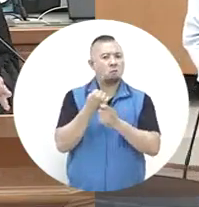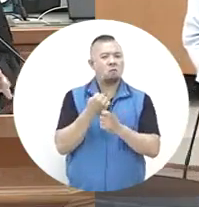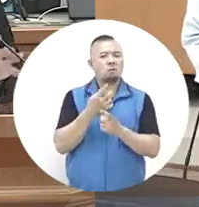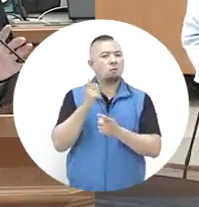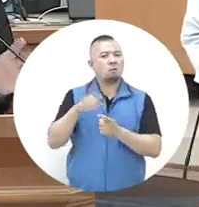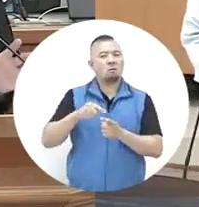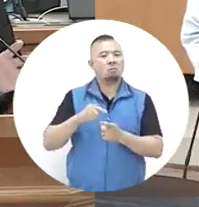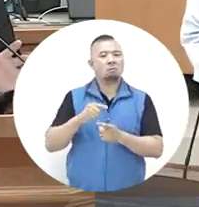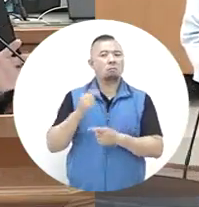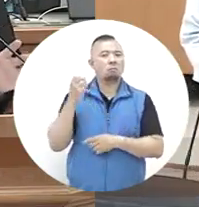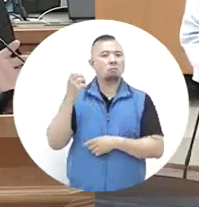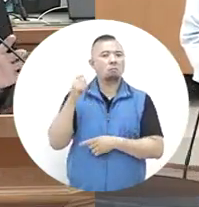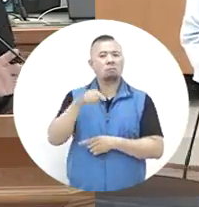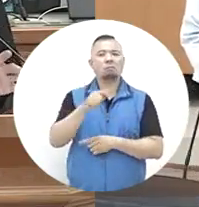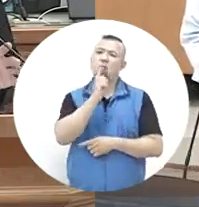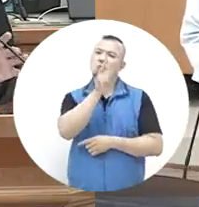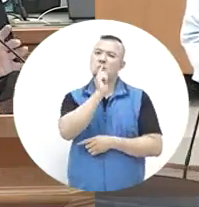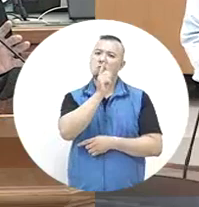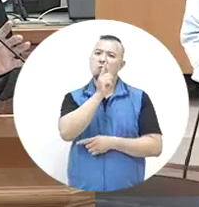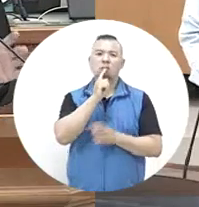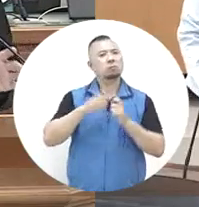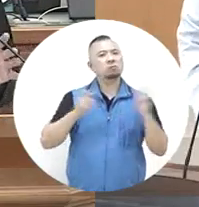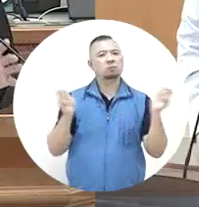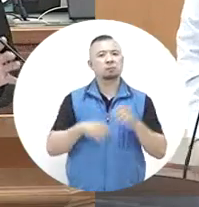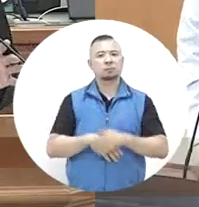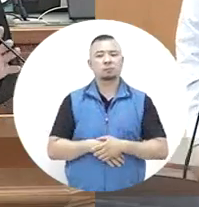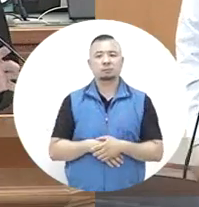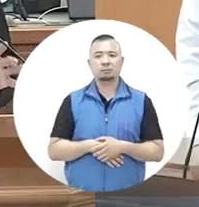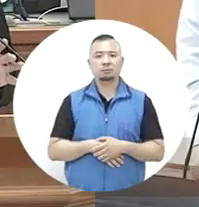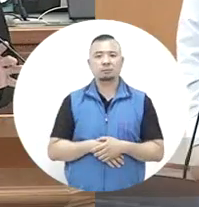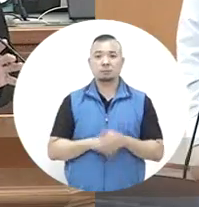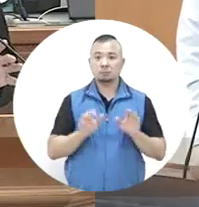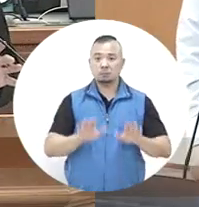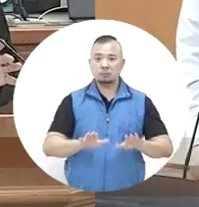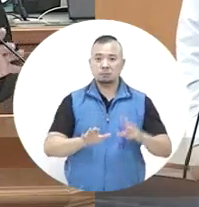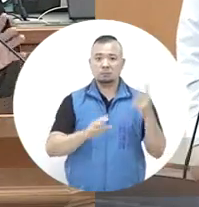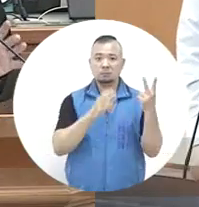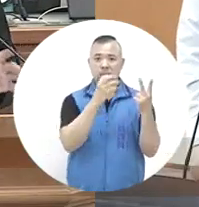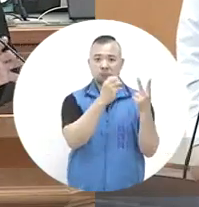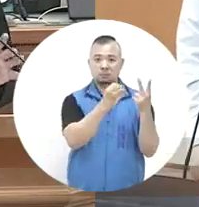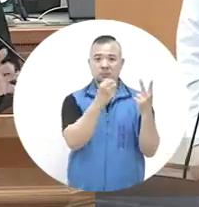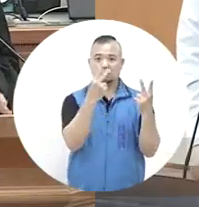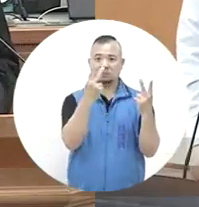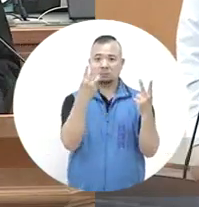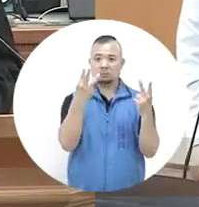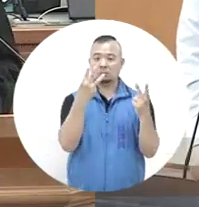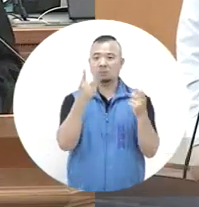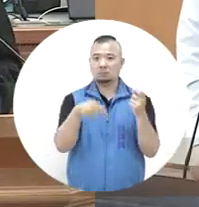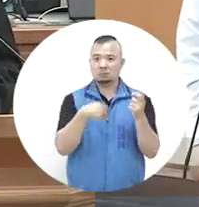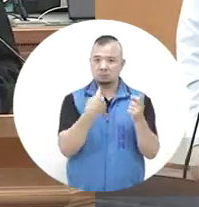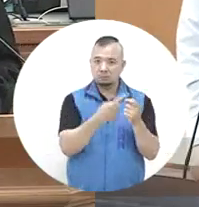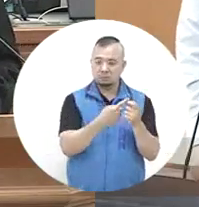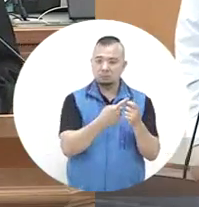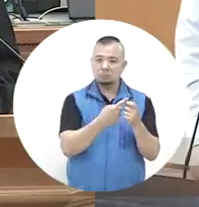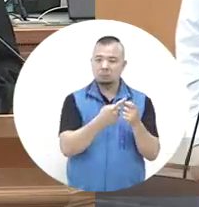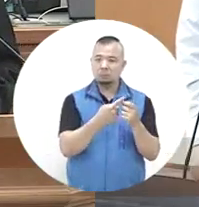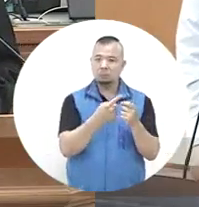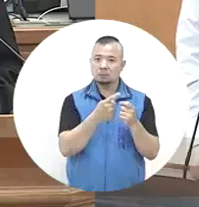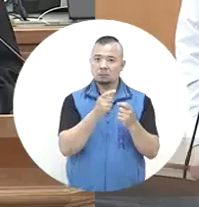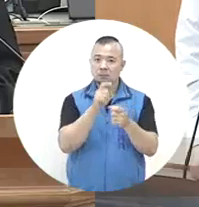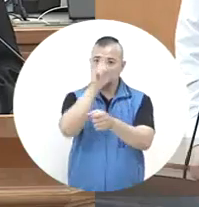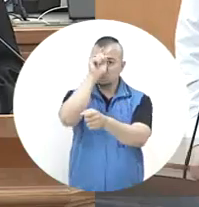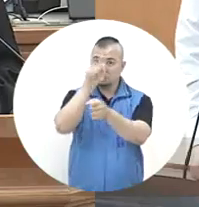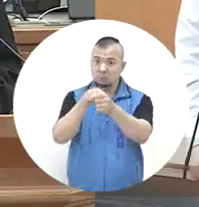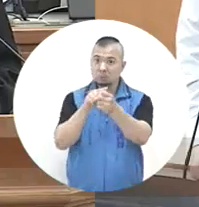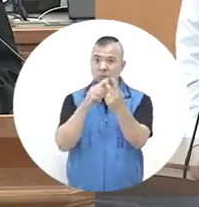结果我看这个理想，发现现在2023到2025要达到两成